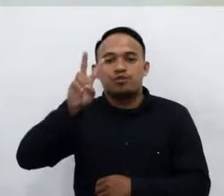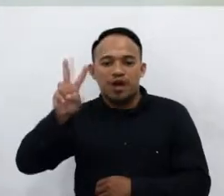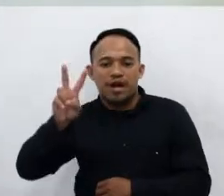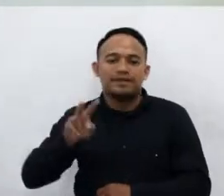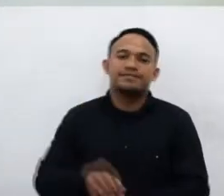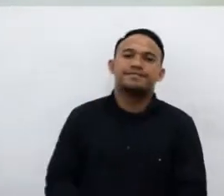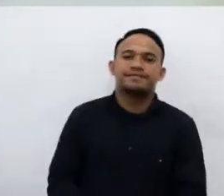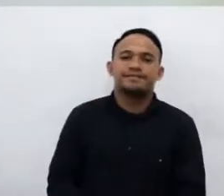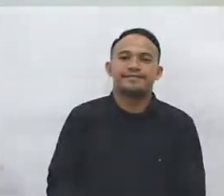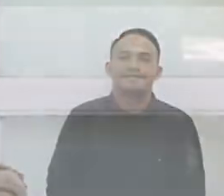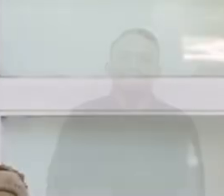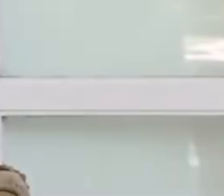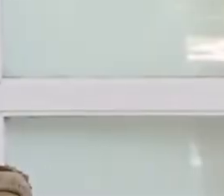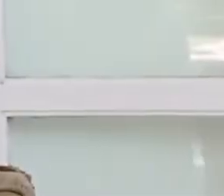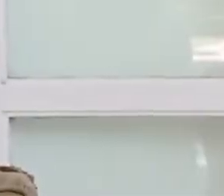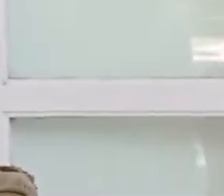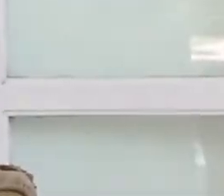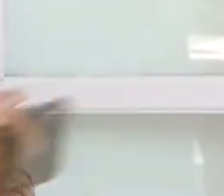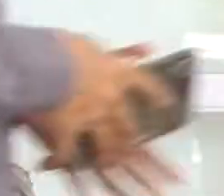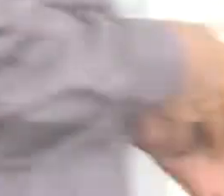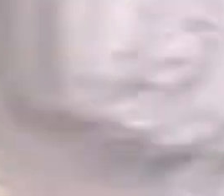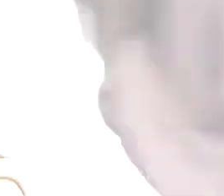baru 2022.